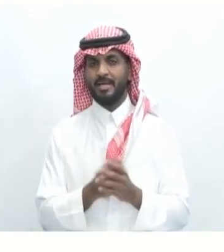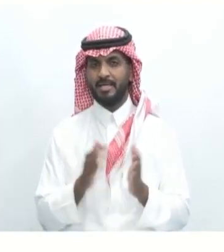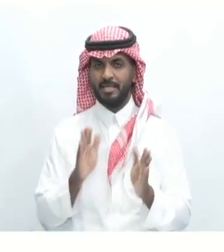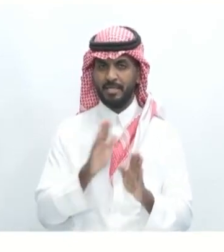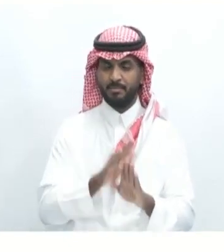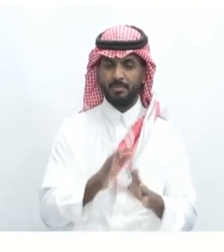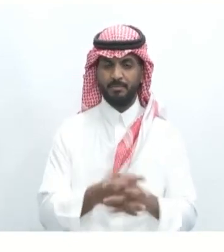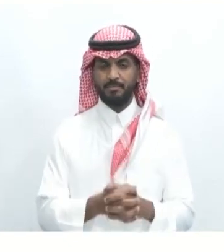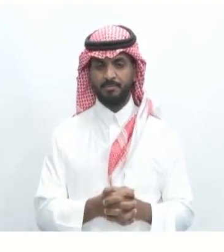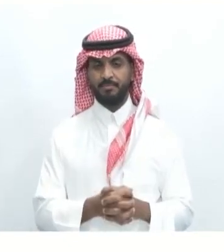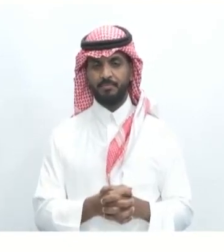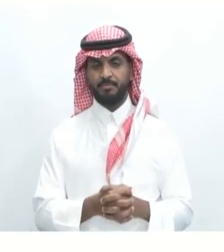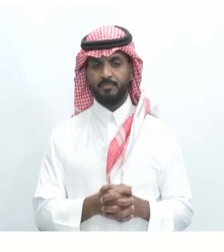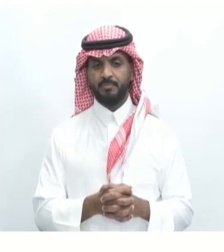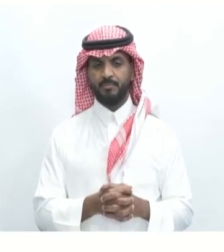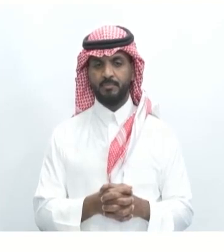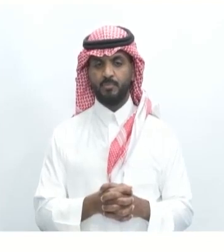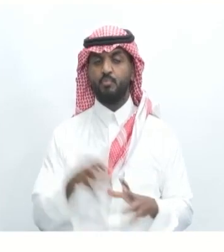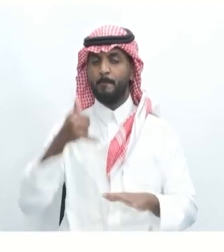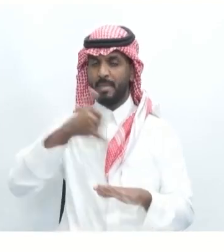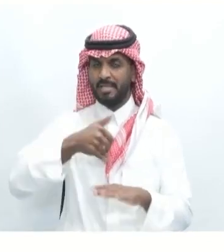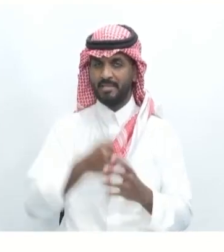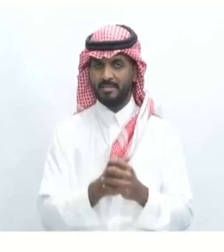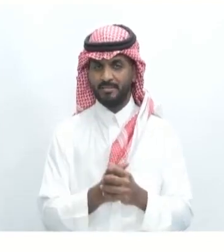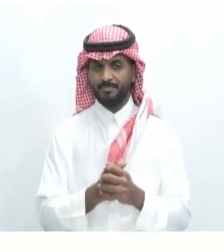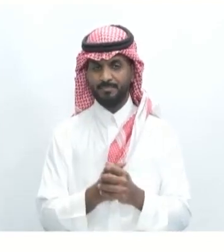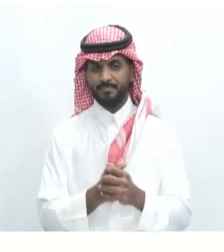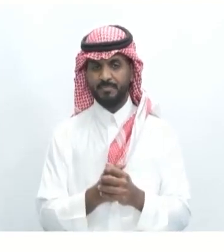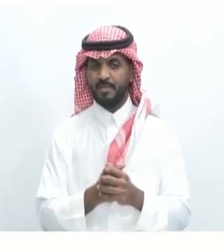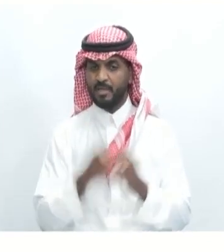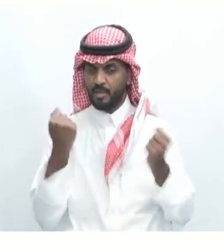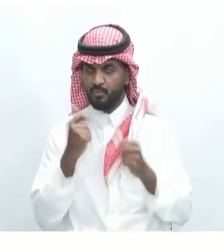قريب تدربت في المركز